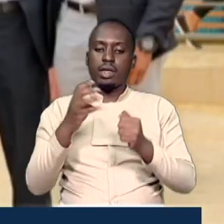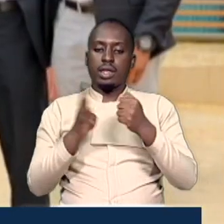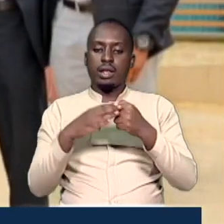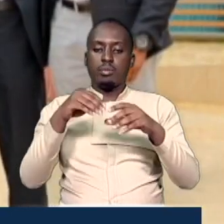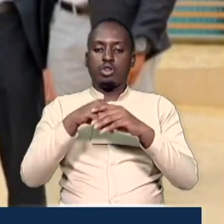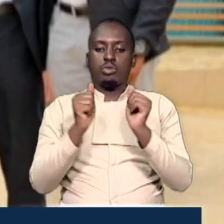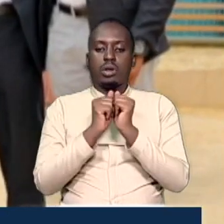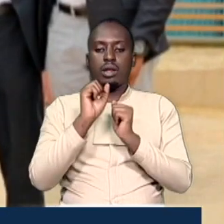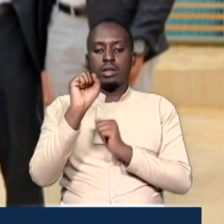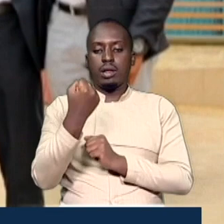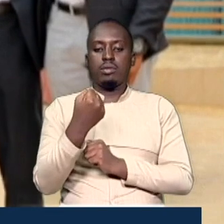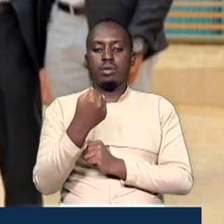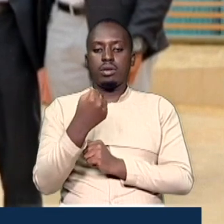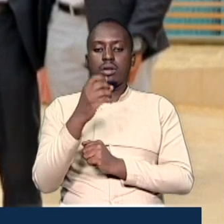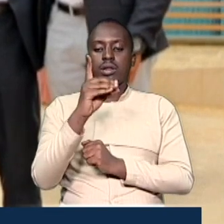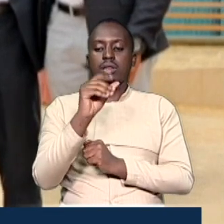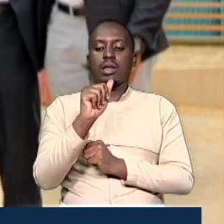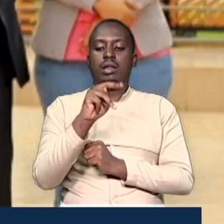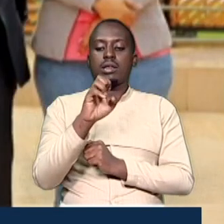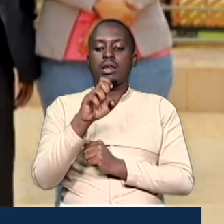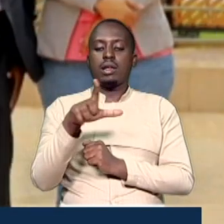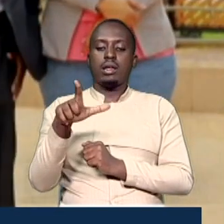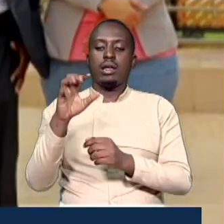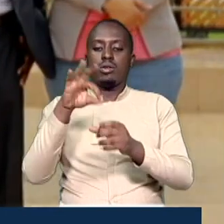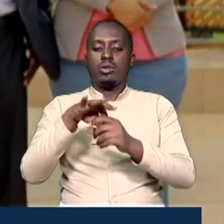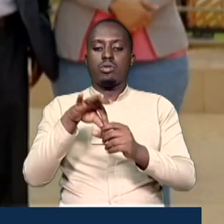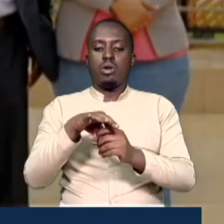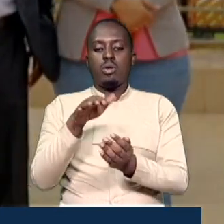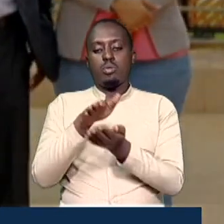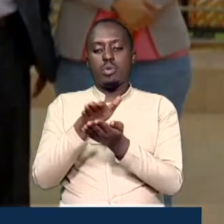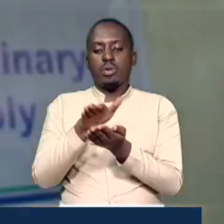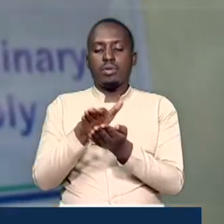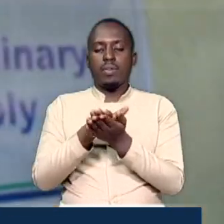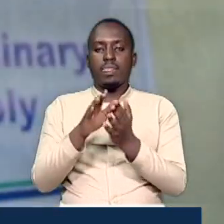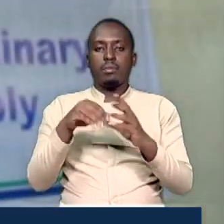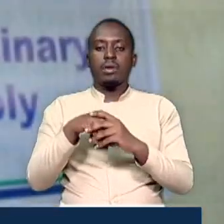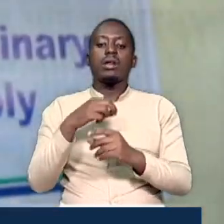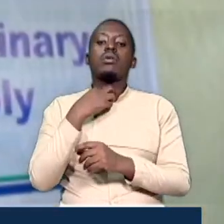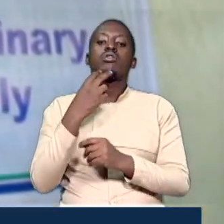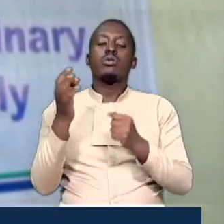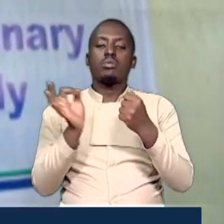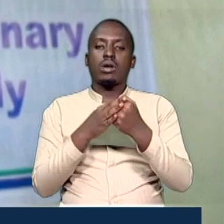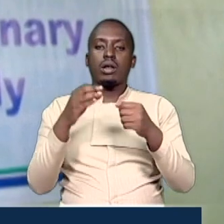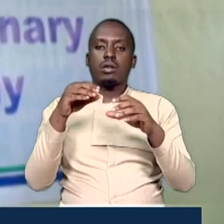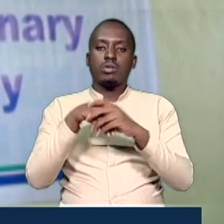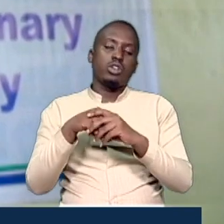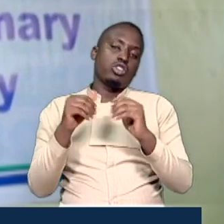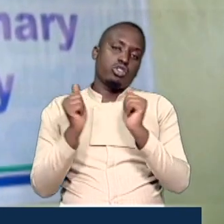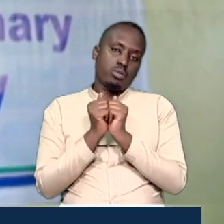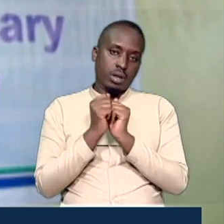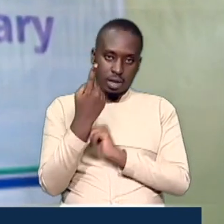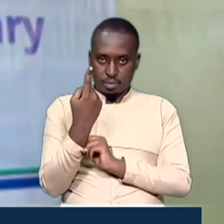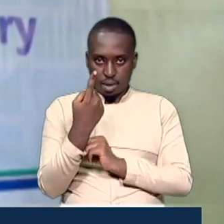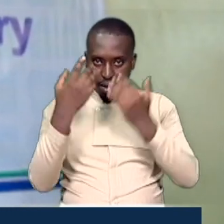9 kuri 15 naho Katabarwa Daniel hatorerwa ku mwanya w'umubitsi n'amajwi 8 kuri 11. Perezida